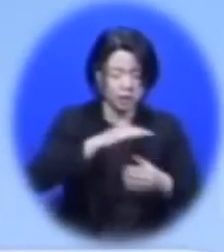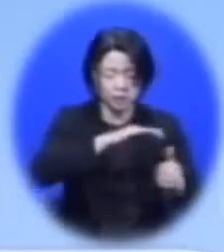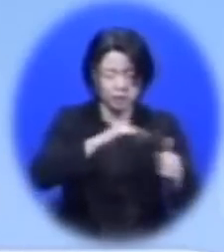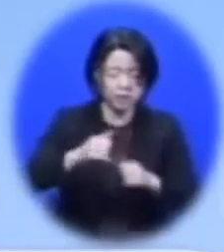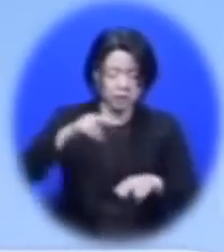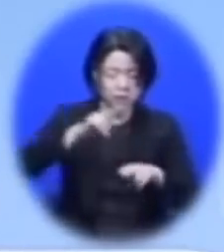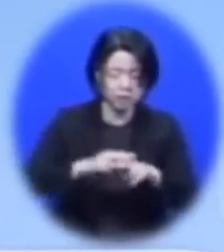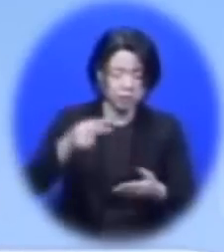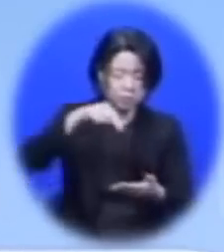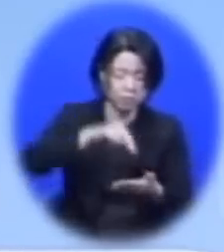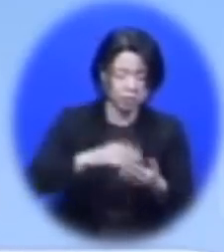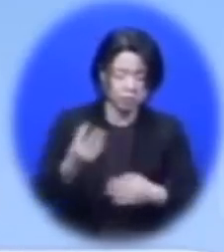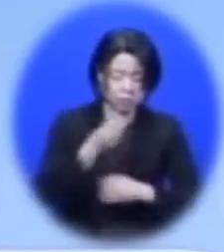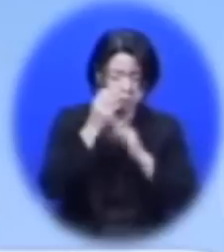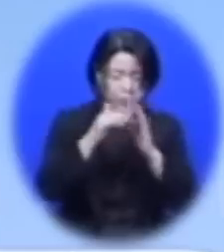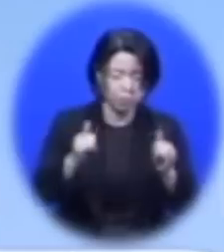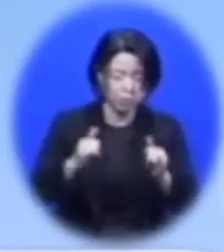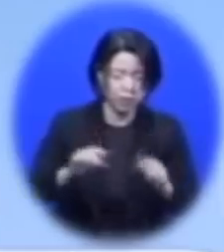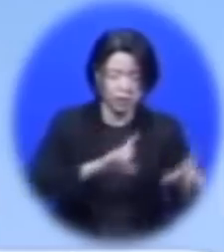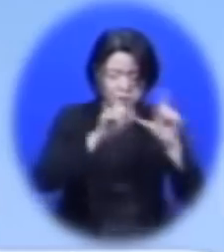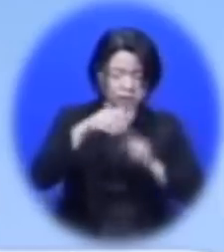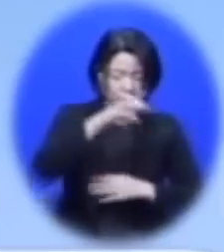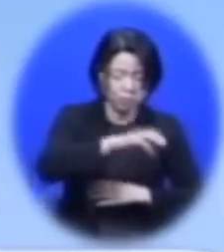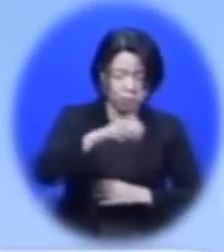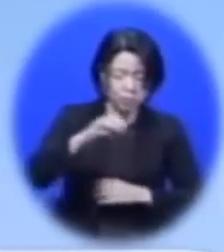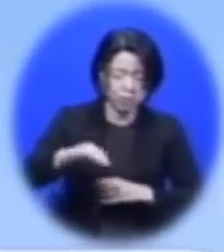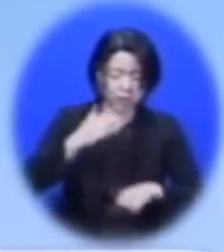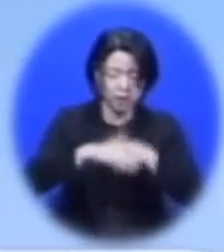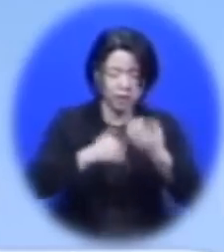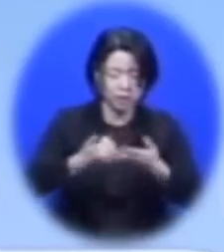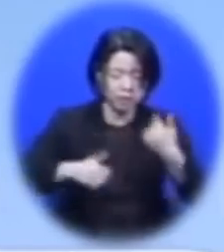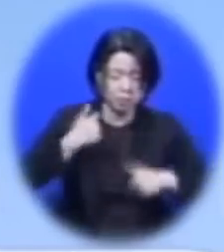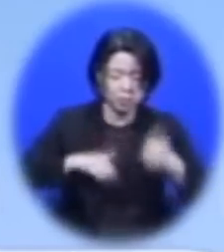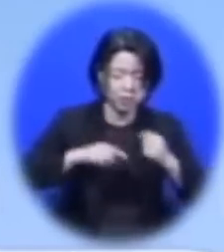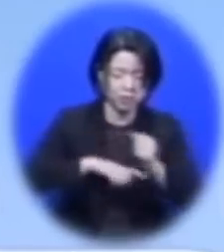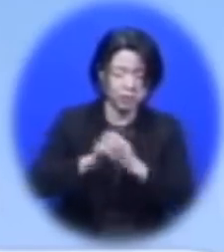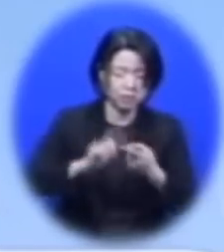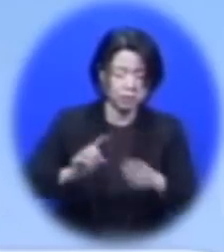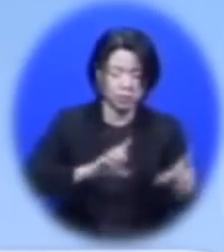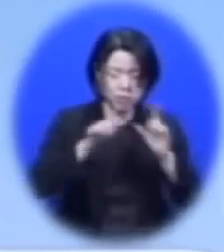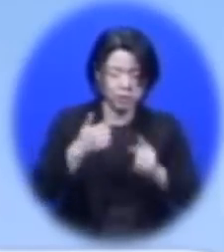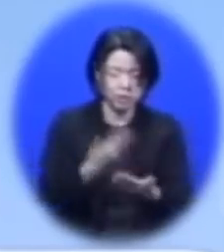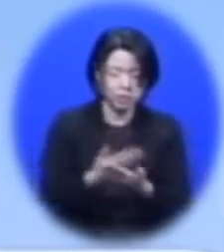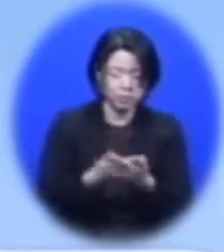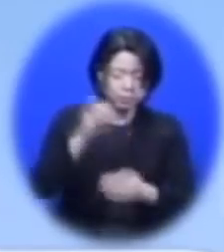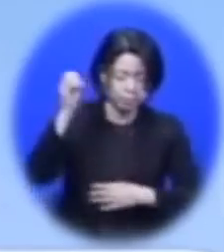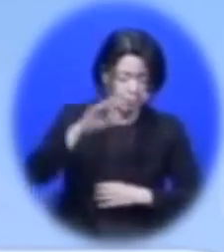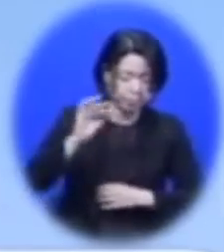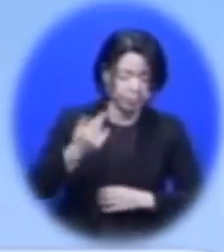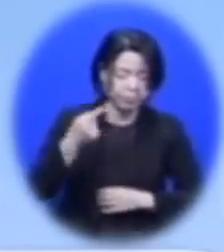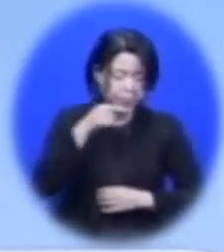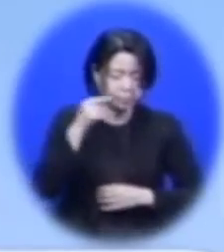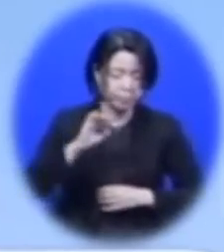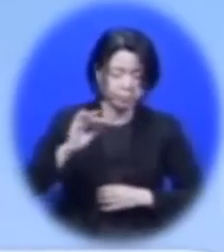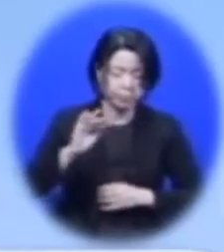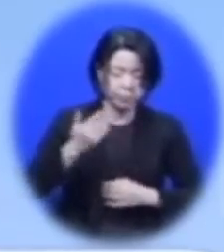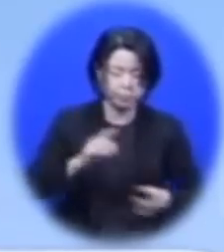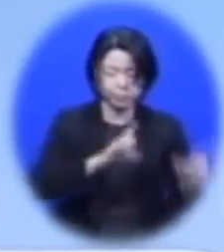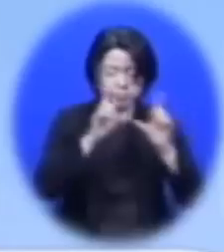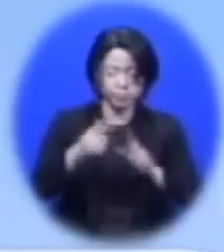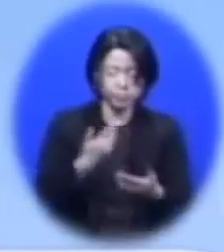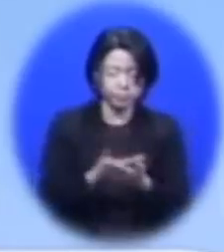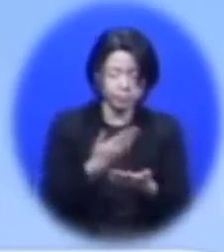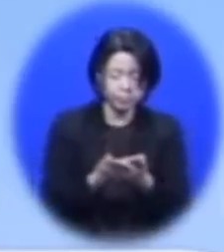세우신 성도들이 사는 곳곳에서 하나님 기뻐하는 뜻대로 살게 해주소서. 빛이 되고 소금으로 살게 해주옵소서.